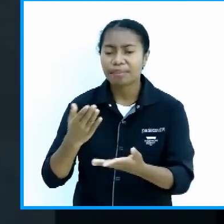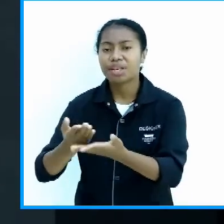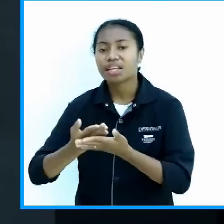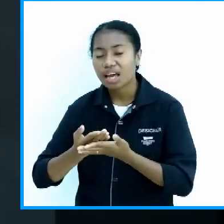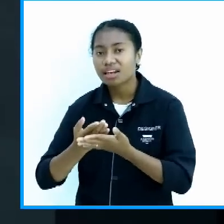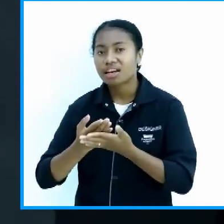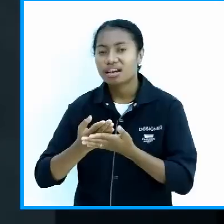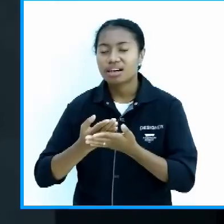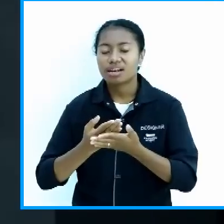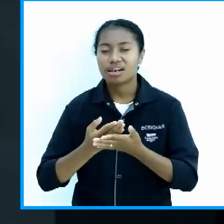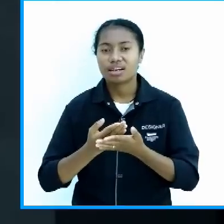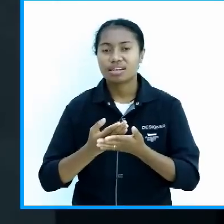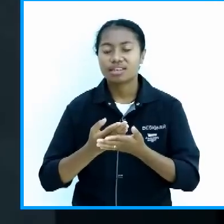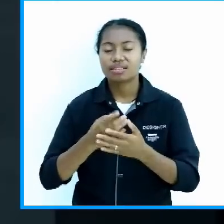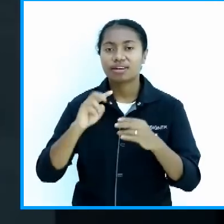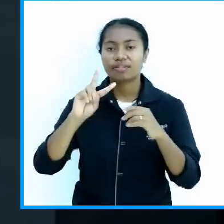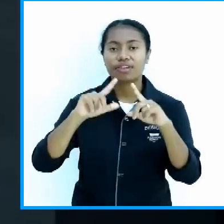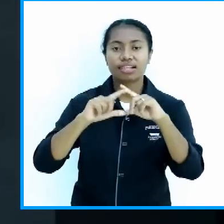itu.